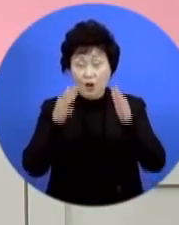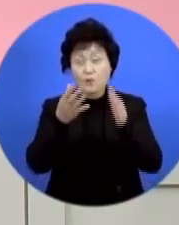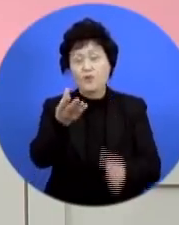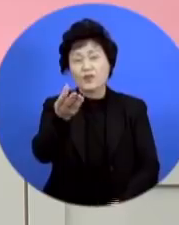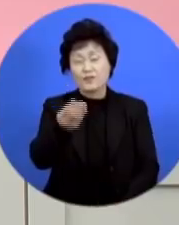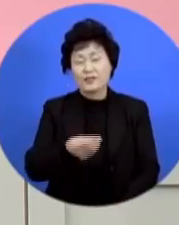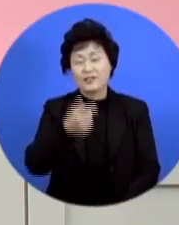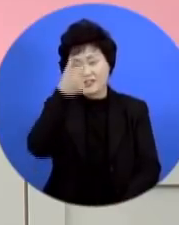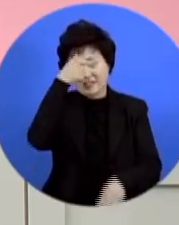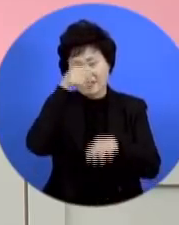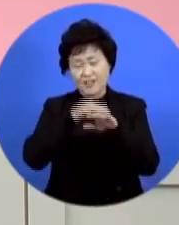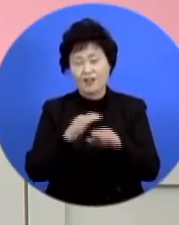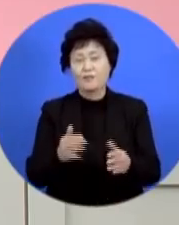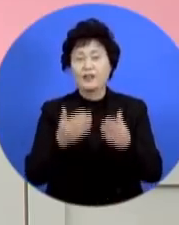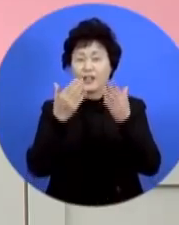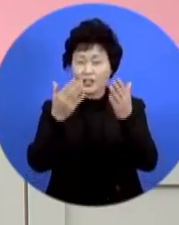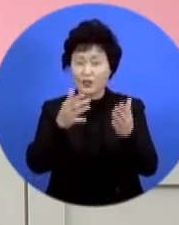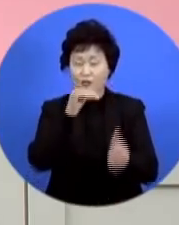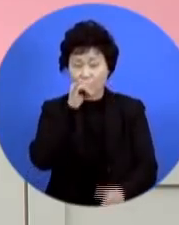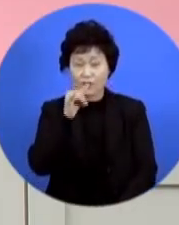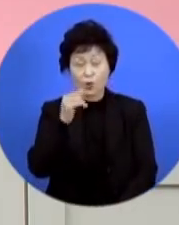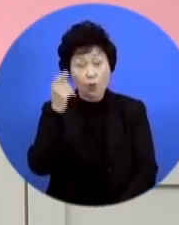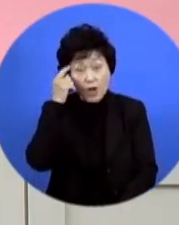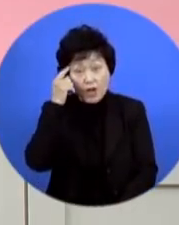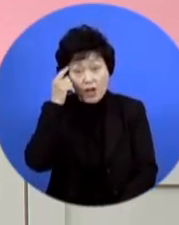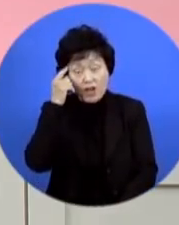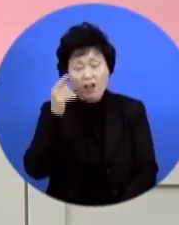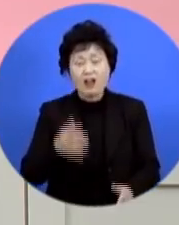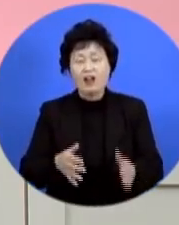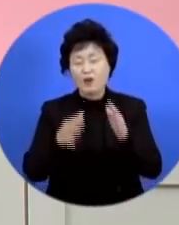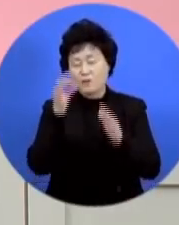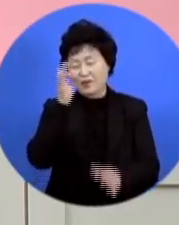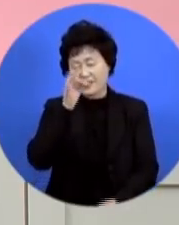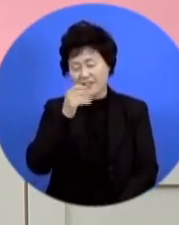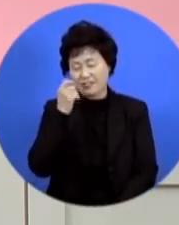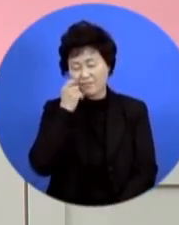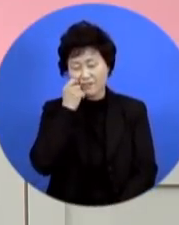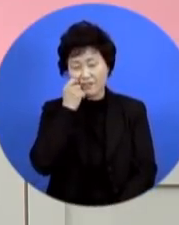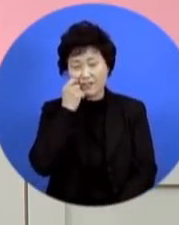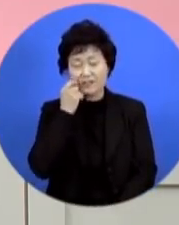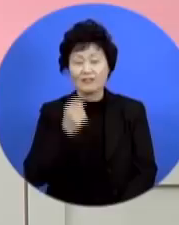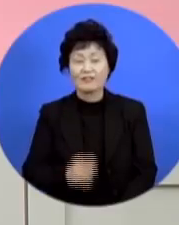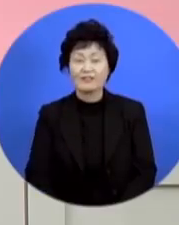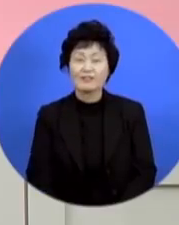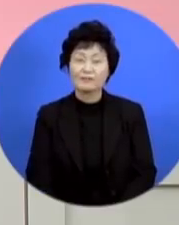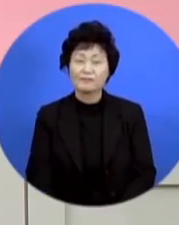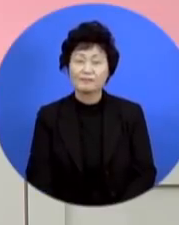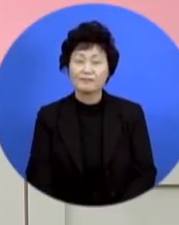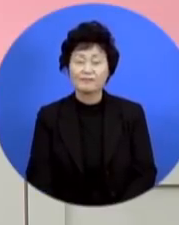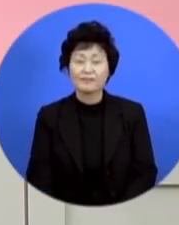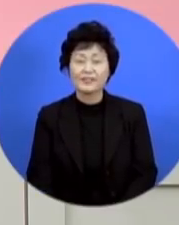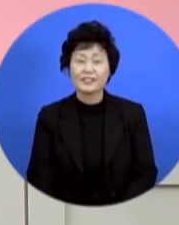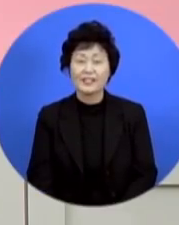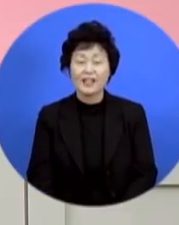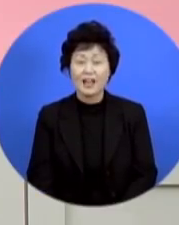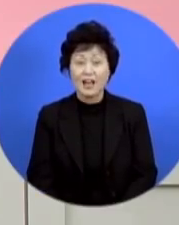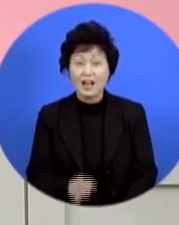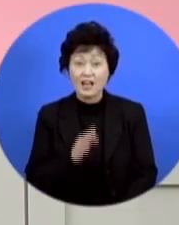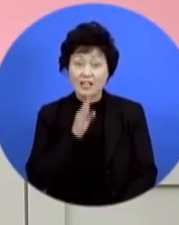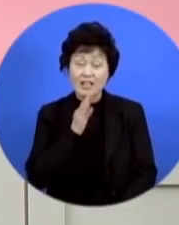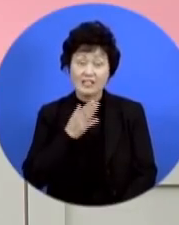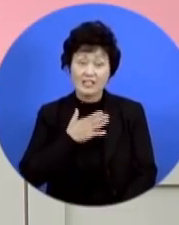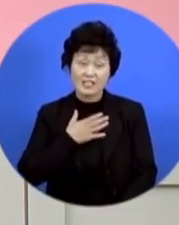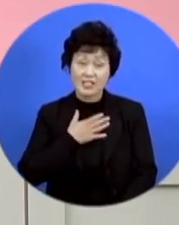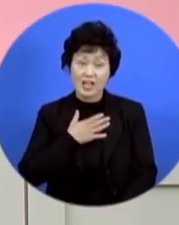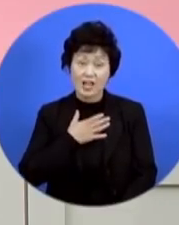왜 그러시는 거예요? 건물을 못 찾아가지고. 아, 못 찾아서요? 없어요. 뭐 그 사실은 제가